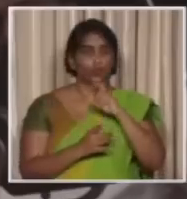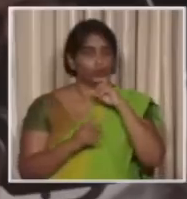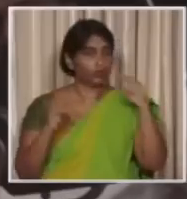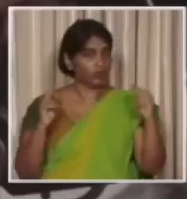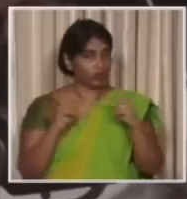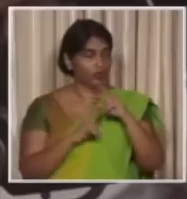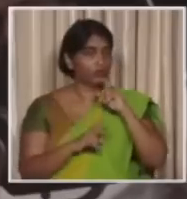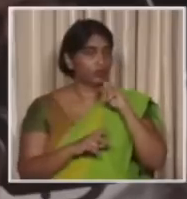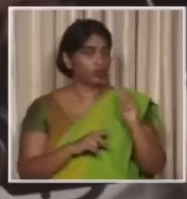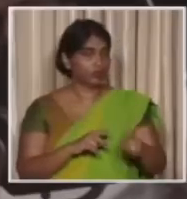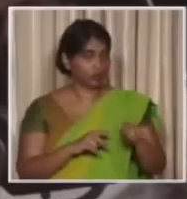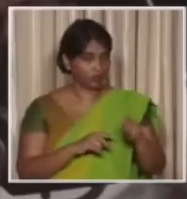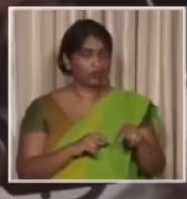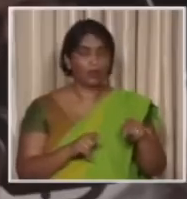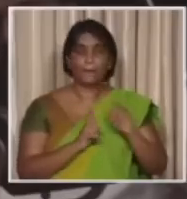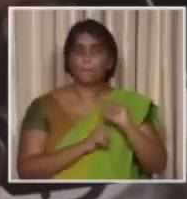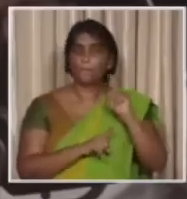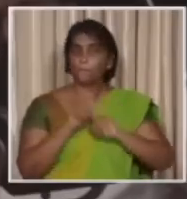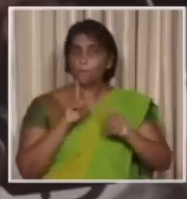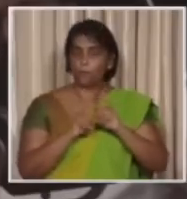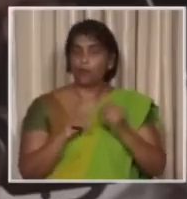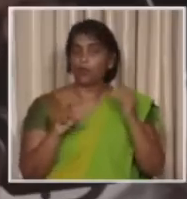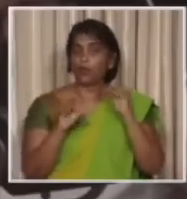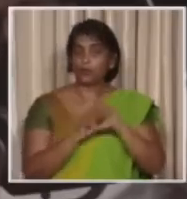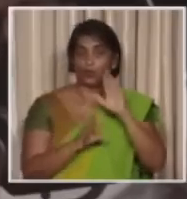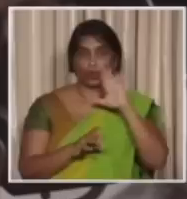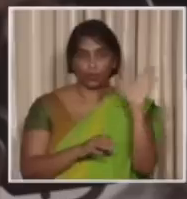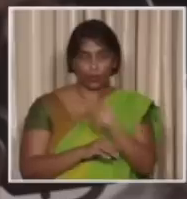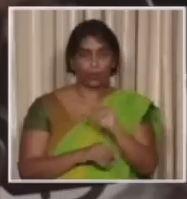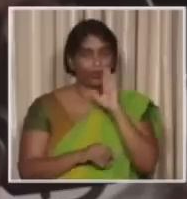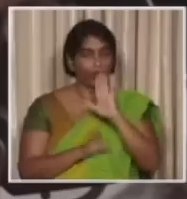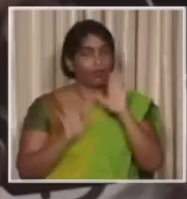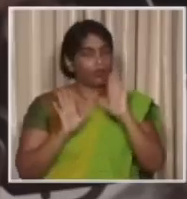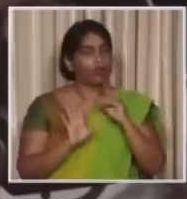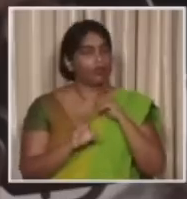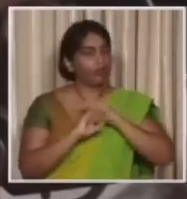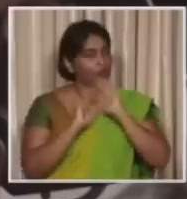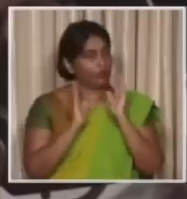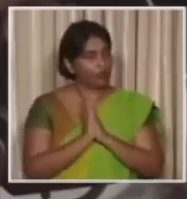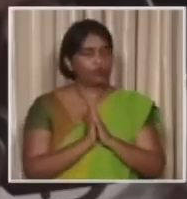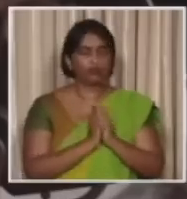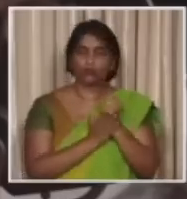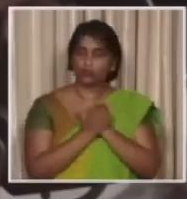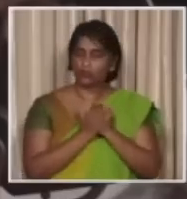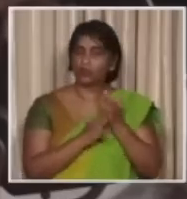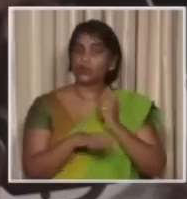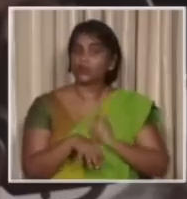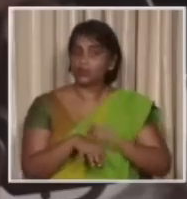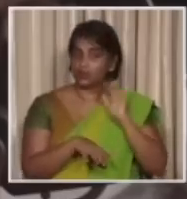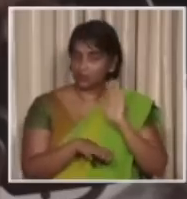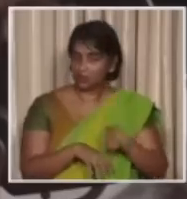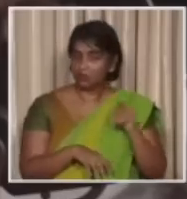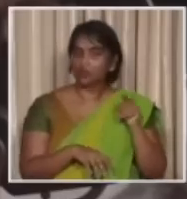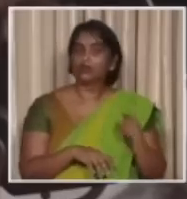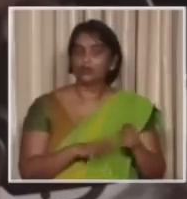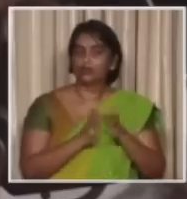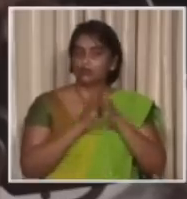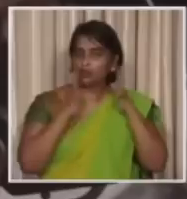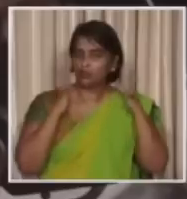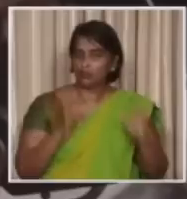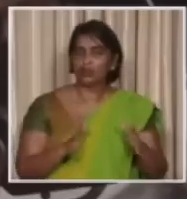ශ්‍රේෂ්ඨාධිකරණයේ විනිශ්චයකාරවරුන් මේ පාර්ලිමේන්තුව ඉදිරියට කැඳවලා තියෙනවා. හැබැයි හැම ඒ සෑම අවස්ථාවකදීම